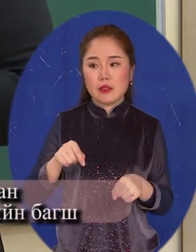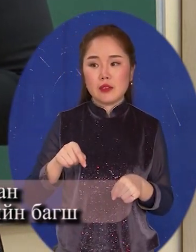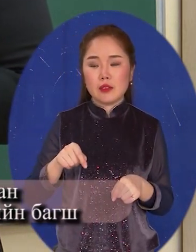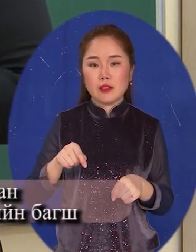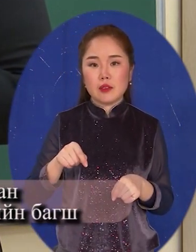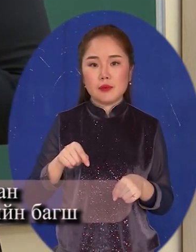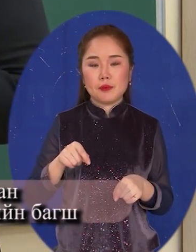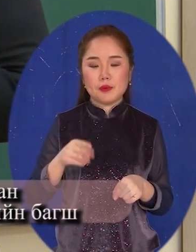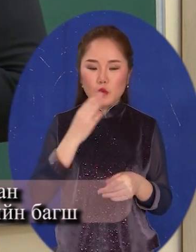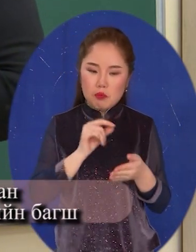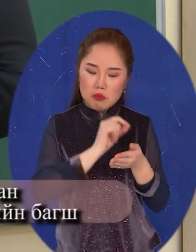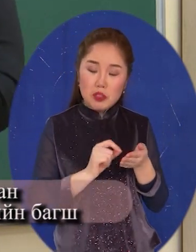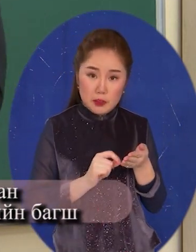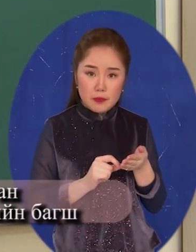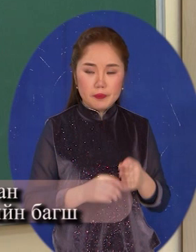сандарыңды жаза беріңдер.